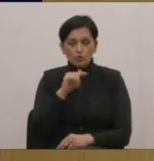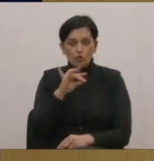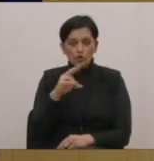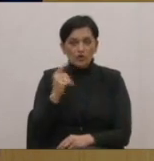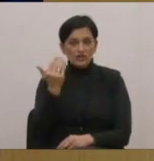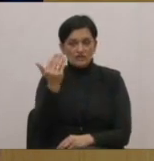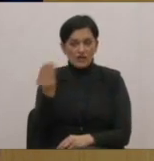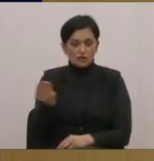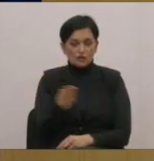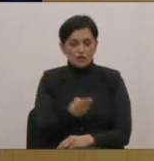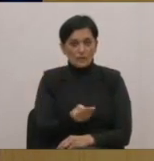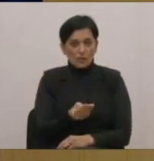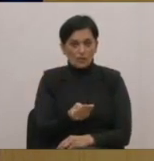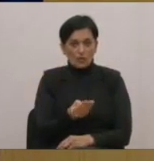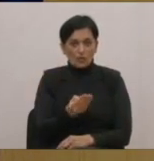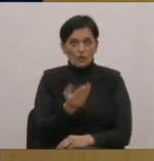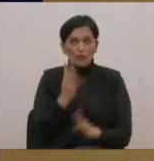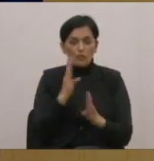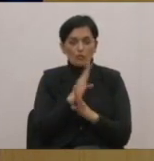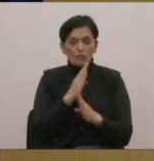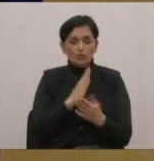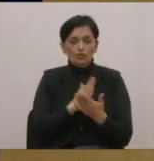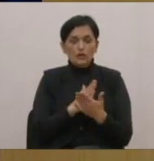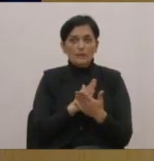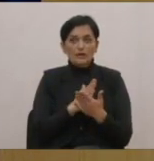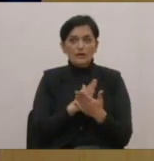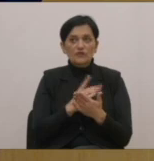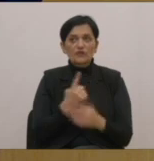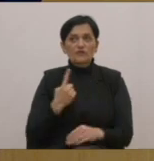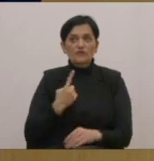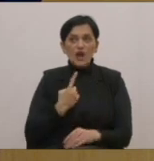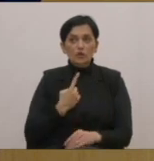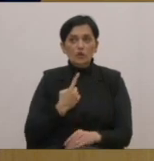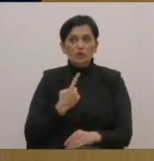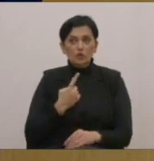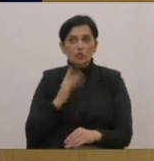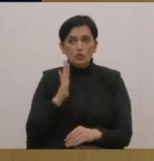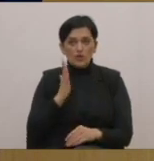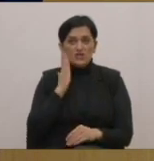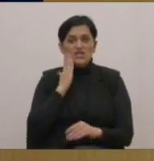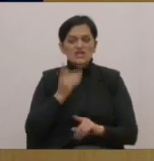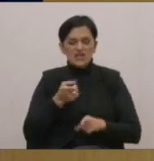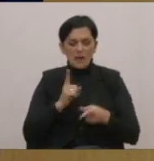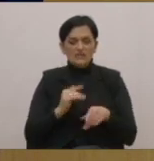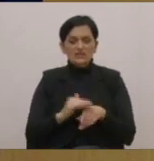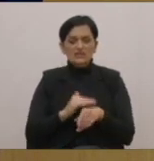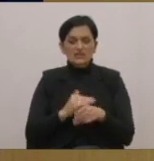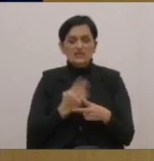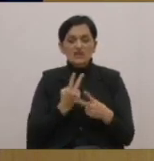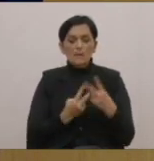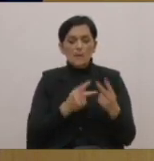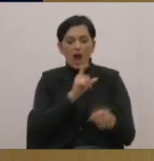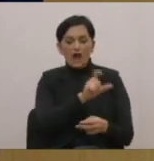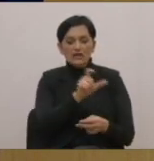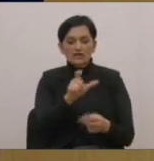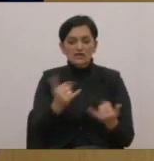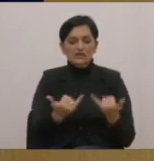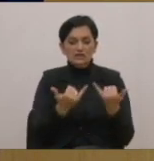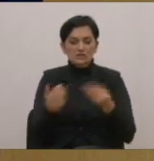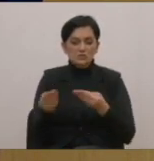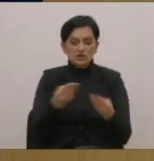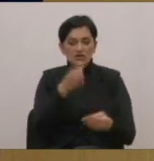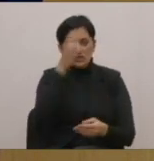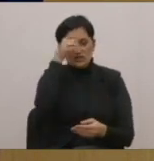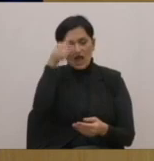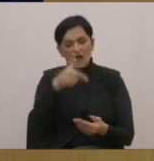tken shemogakts da bună privia, velo de vitro, este moita, s-am dilat, si cate spate, vreau să spui, s-a gândit la slăbul